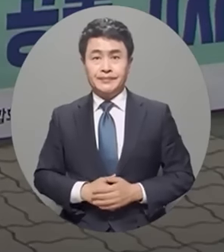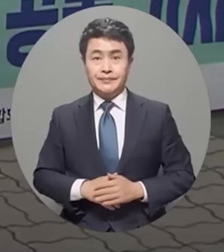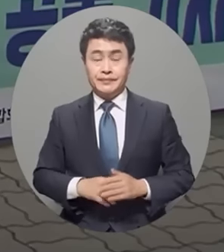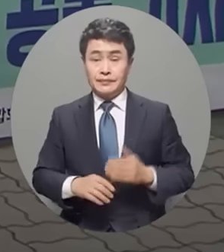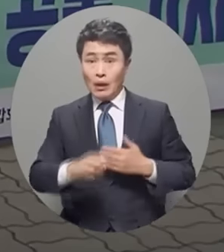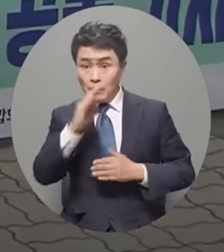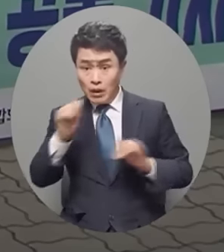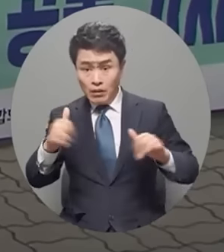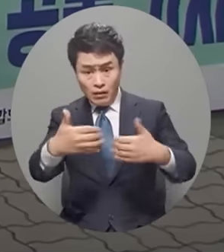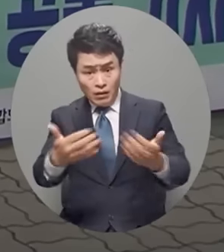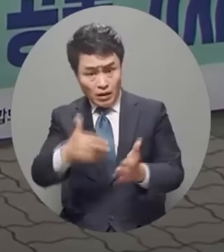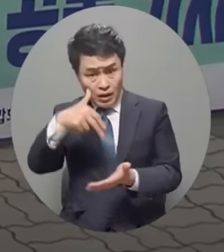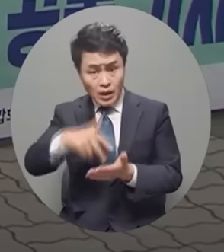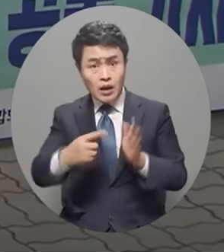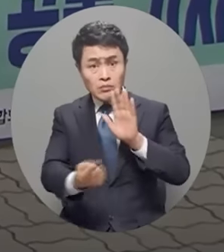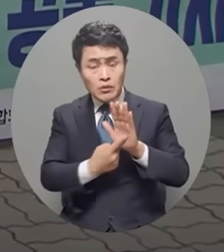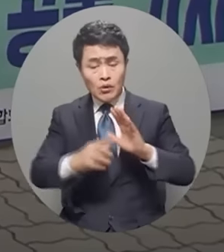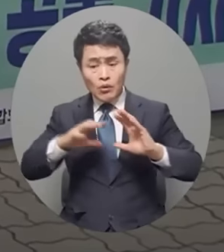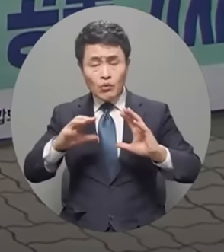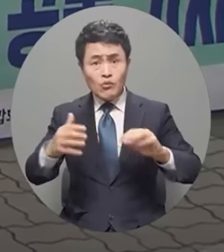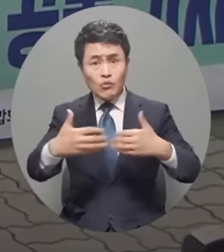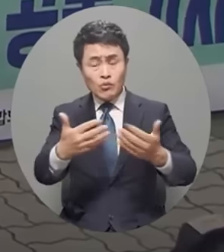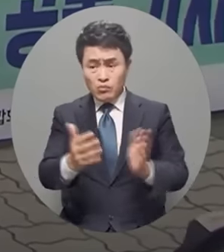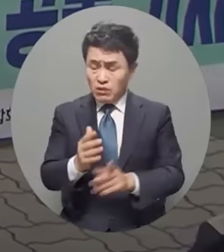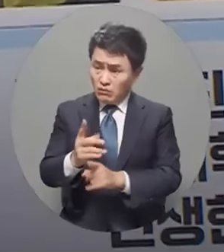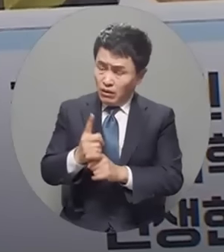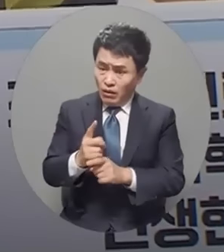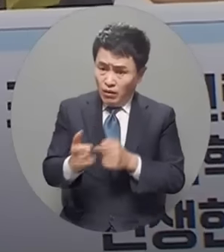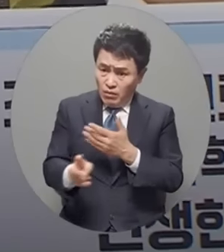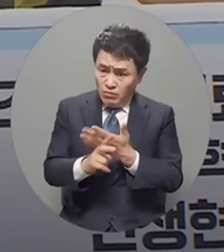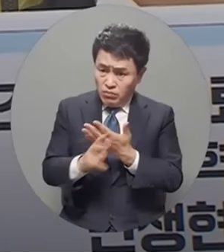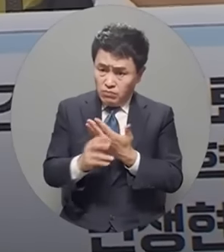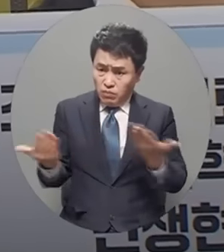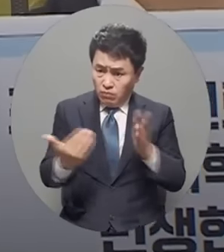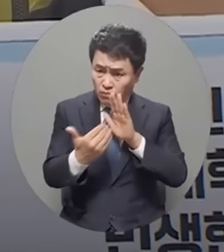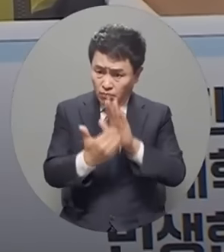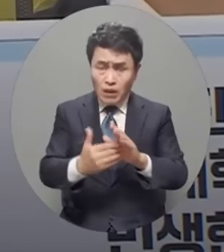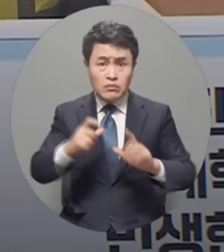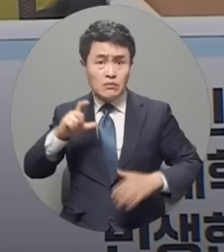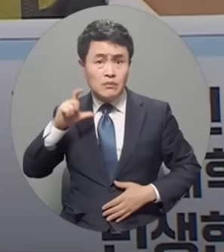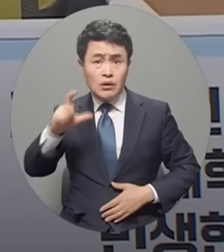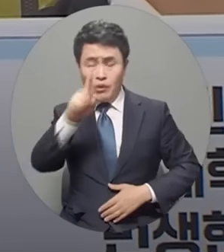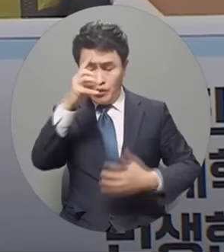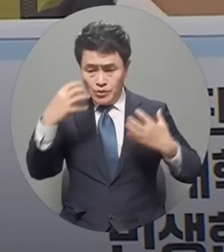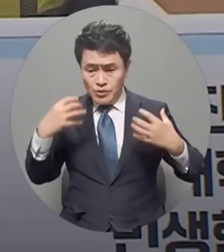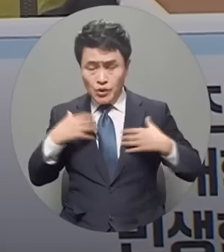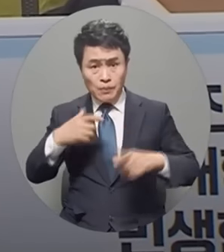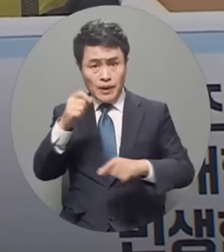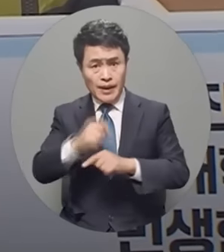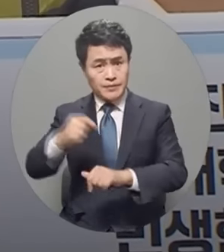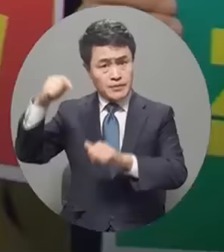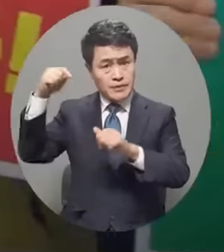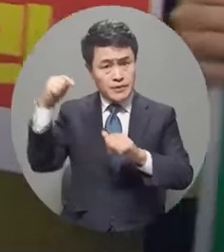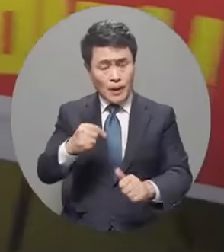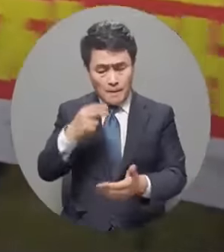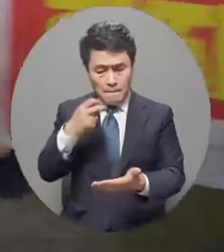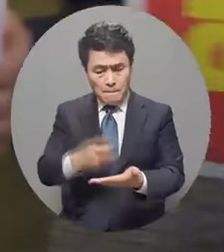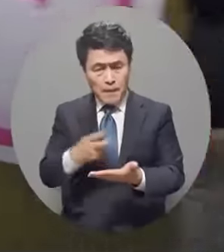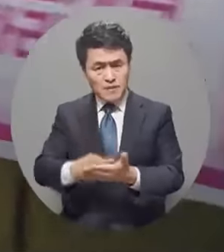단체도 입장문을 내고 국민을 적으로 돌리는 불법 총파업 선언이라며 정부의 행정 조치와 사법